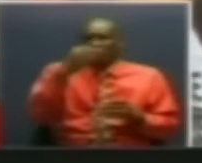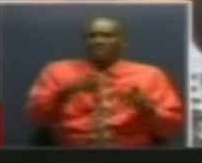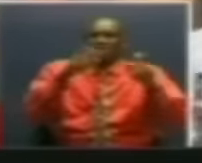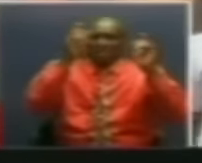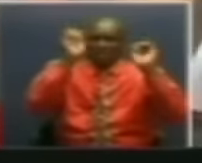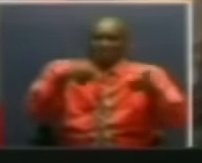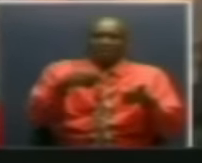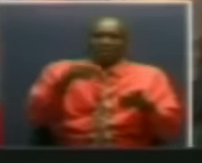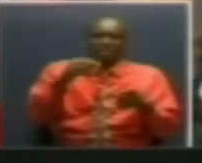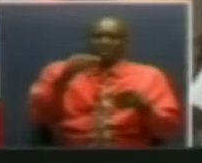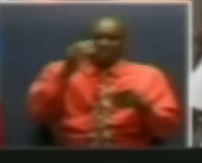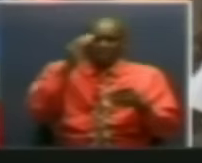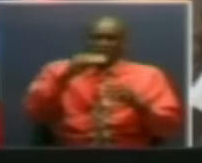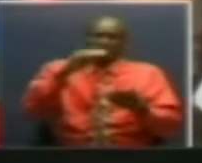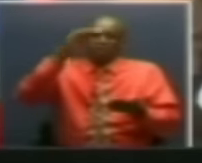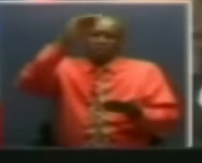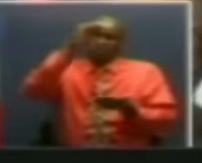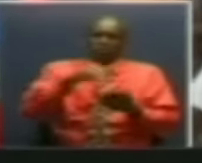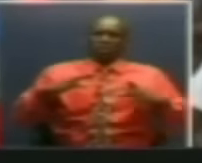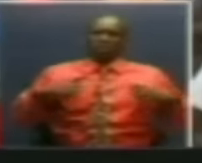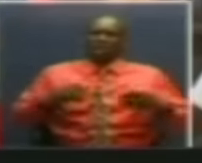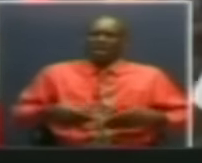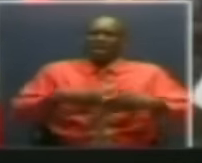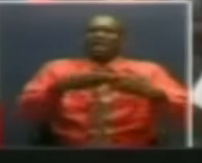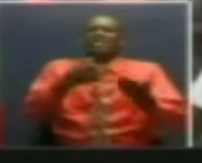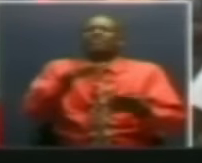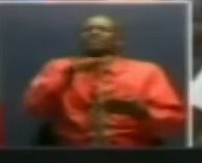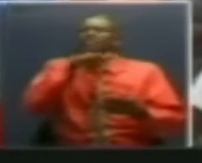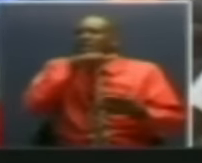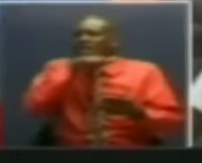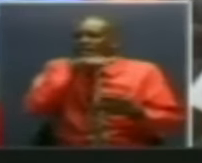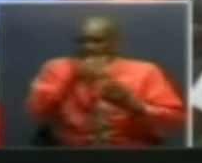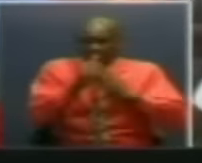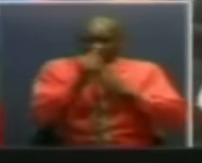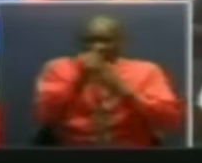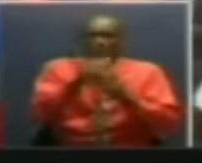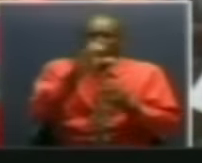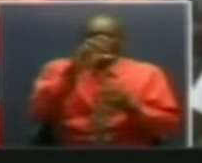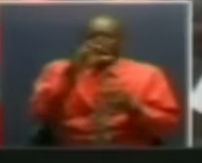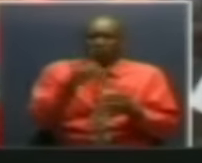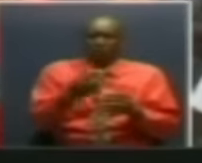to lower their pride and give Raila Amolo Odinga as the flag bearer of the court